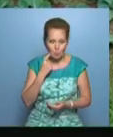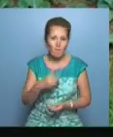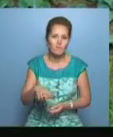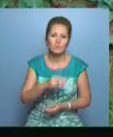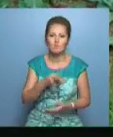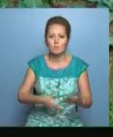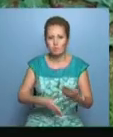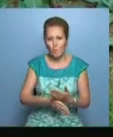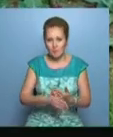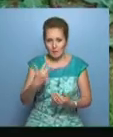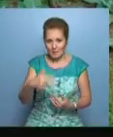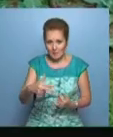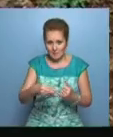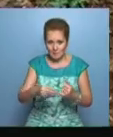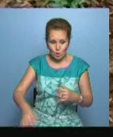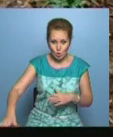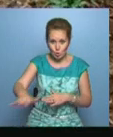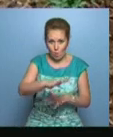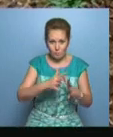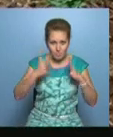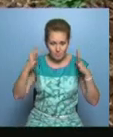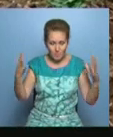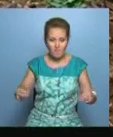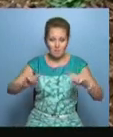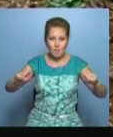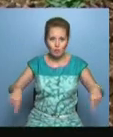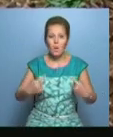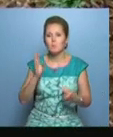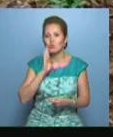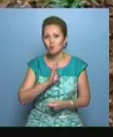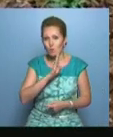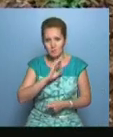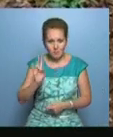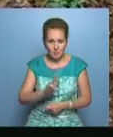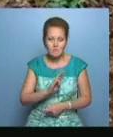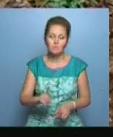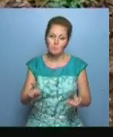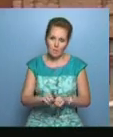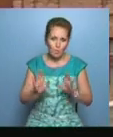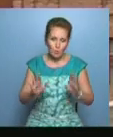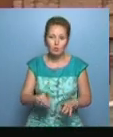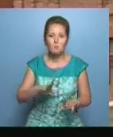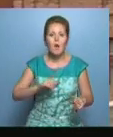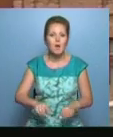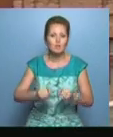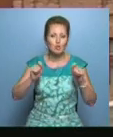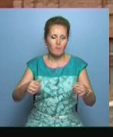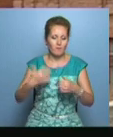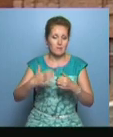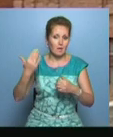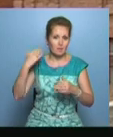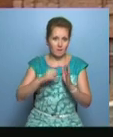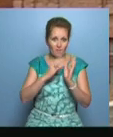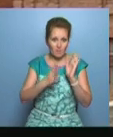Здесь на 30 сотках при возрождаемом женском Благовещенском монастыре тоже. Он был основан еще в середине 19 века